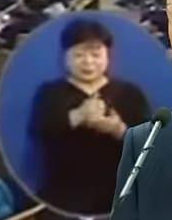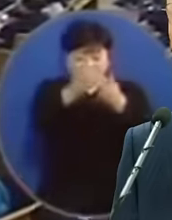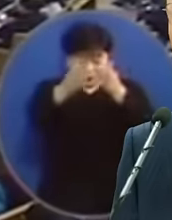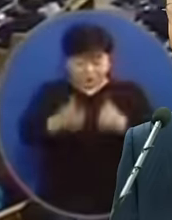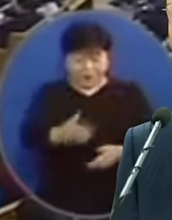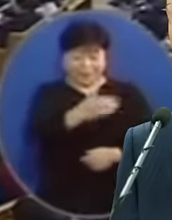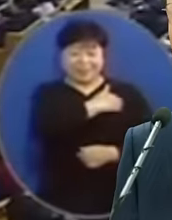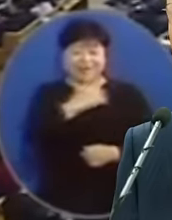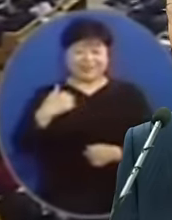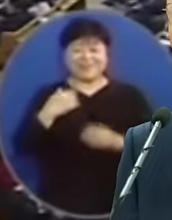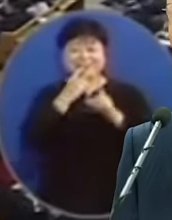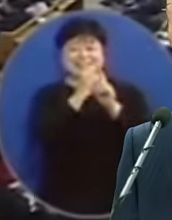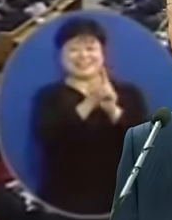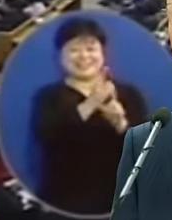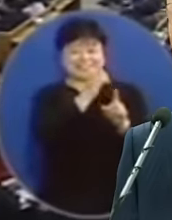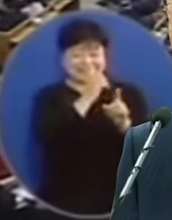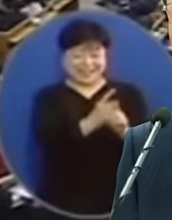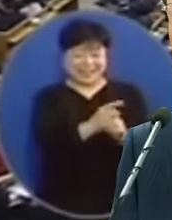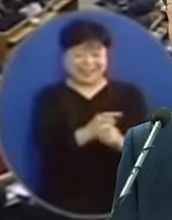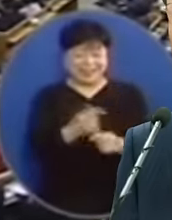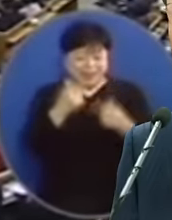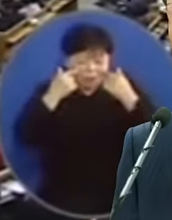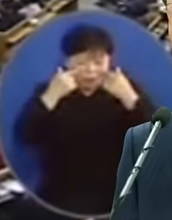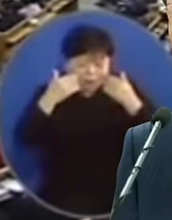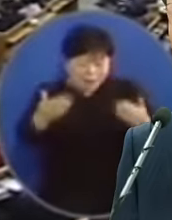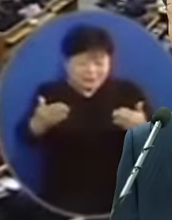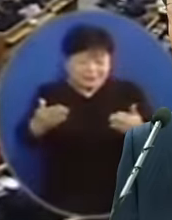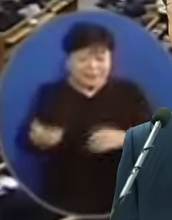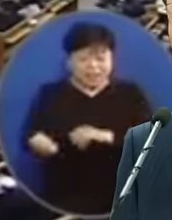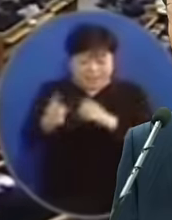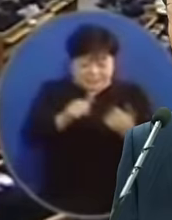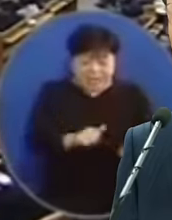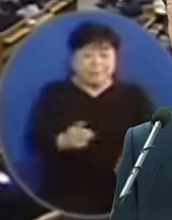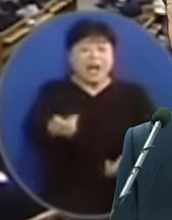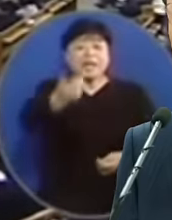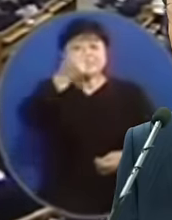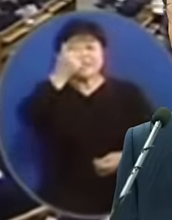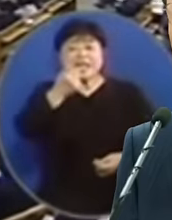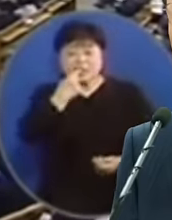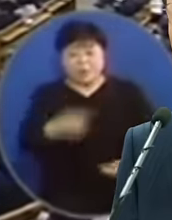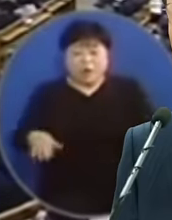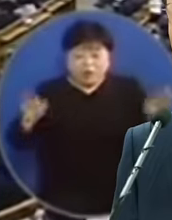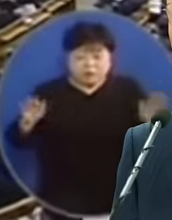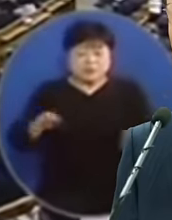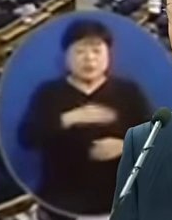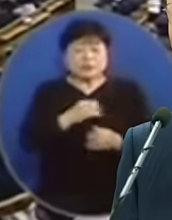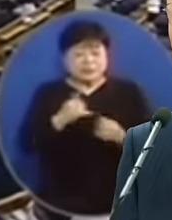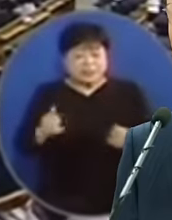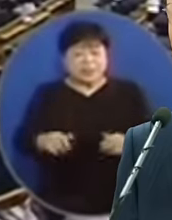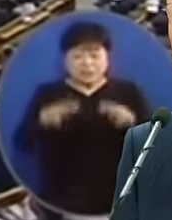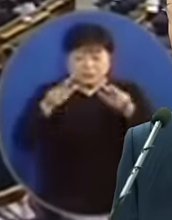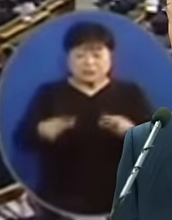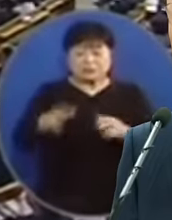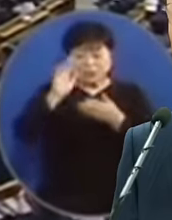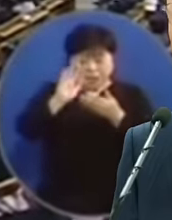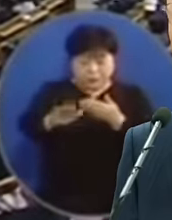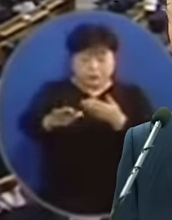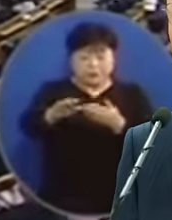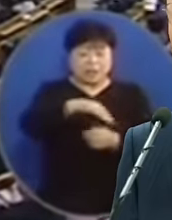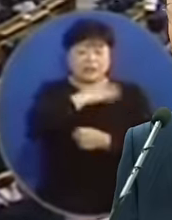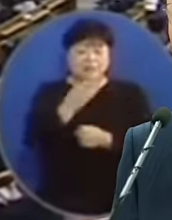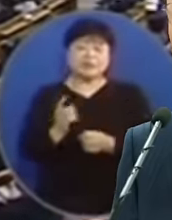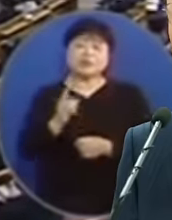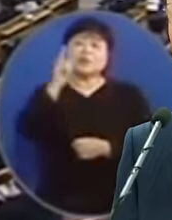우리가 능력히 이기느니라. 내가 확신하느니 사망이나 생명이나 천사들이나 권세자들이나 현재이나 장래이나